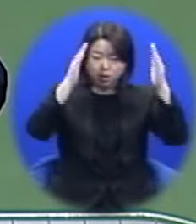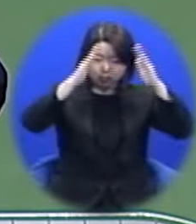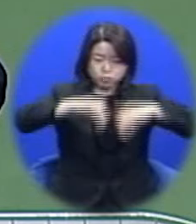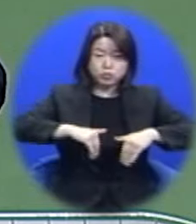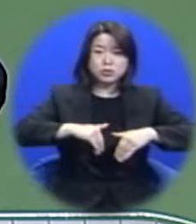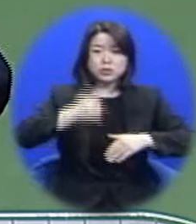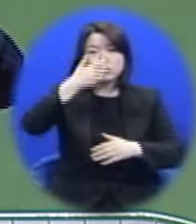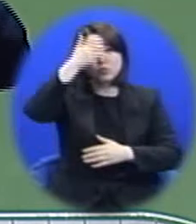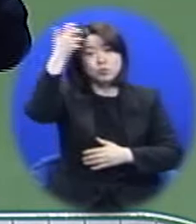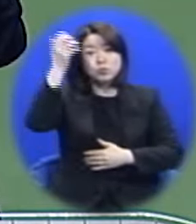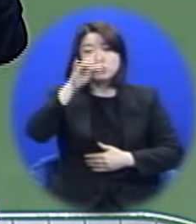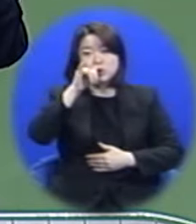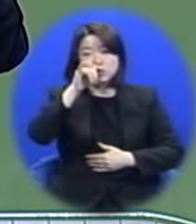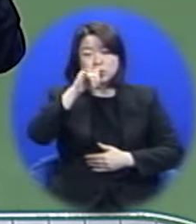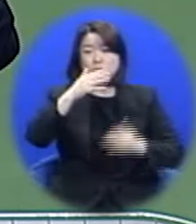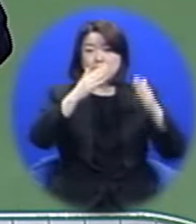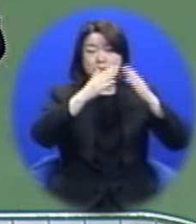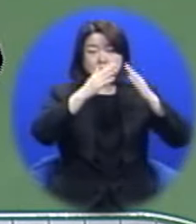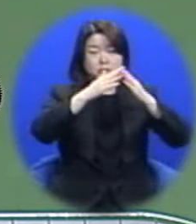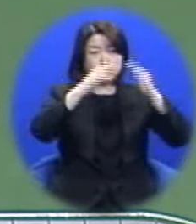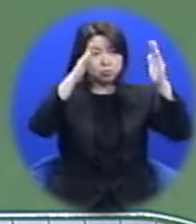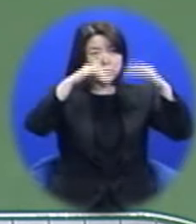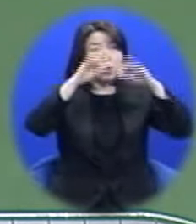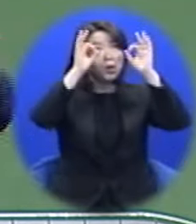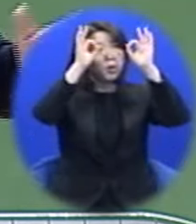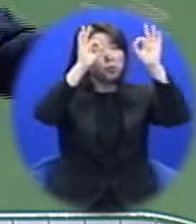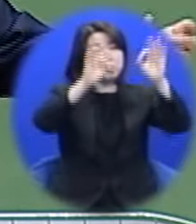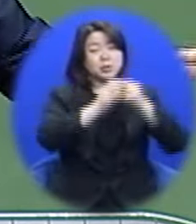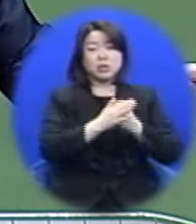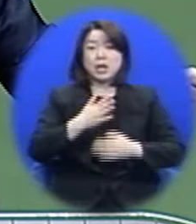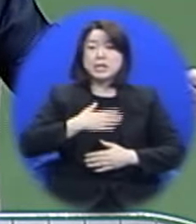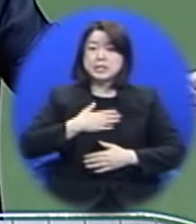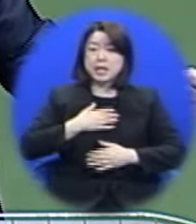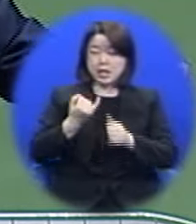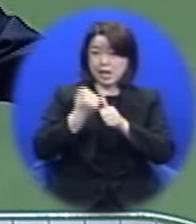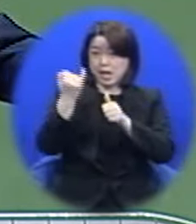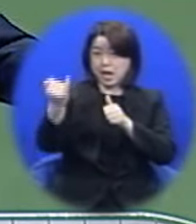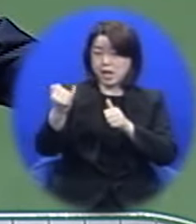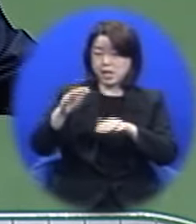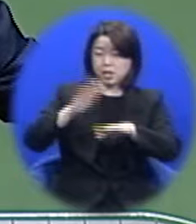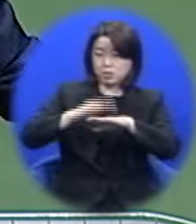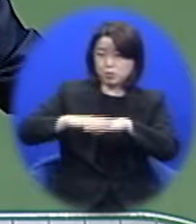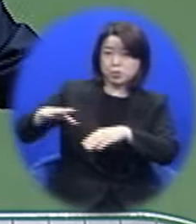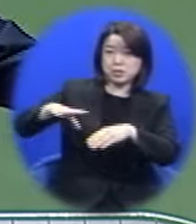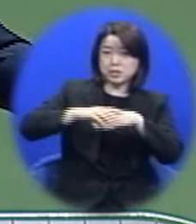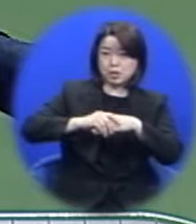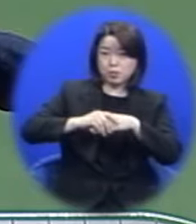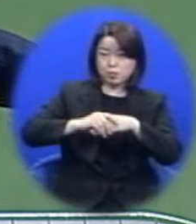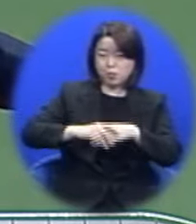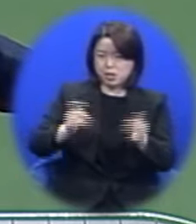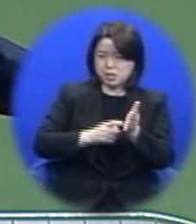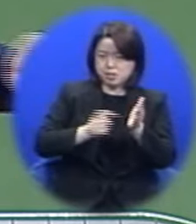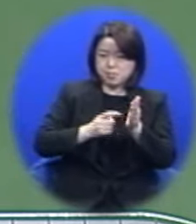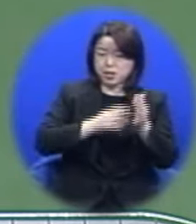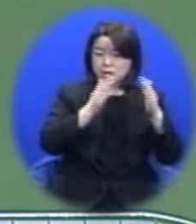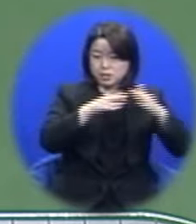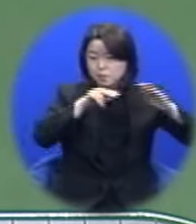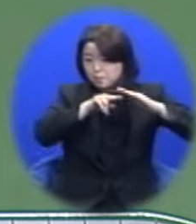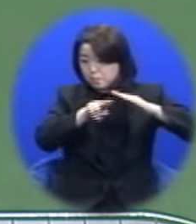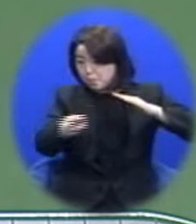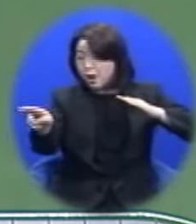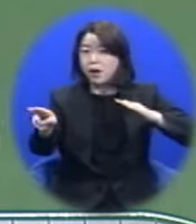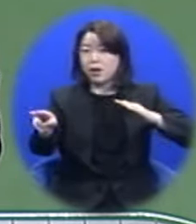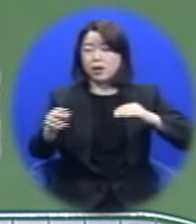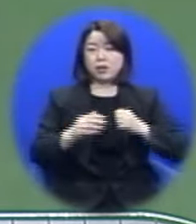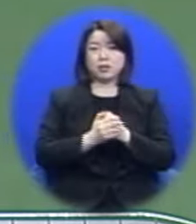꿨어요. 집이 무너지는 것을 이렇게 보면서 제 아내 손을 붙잡고 급히 그 집을